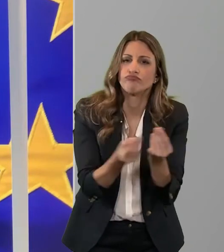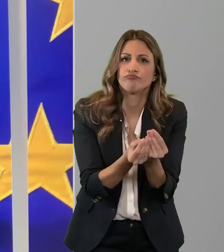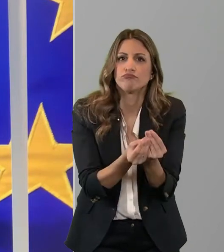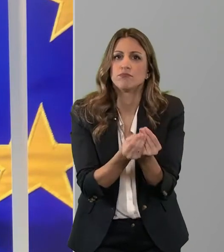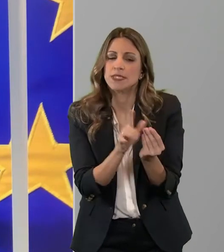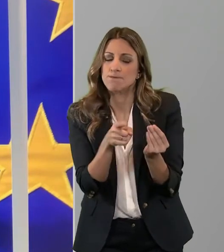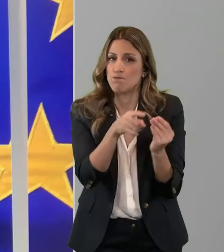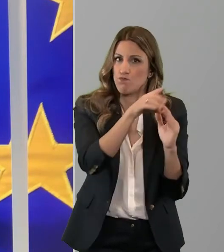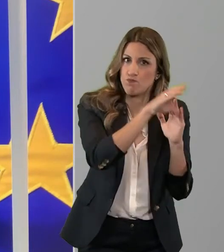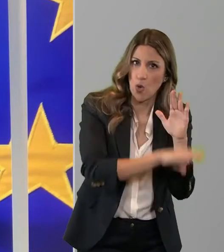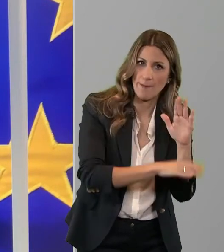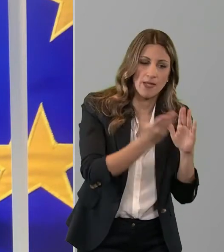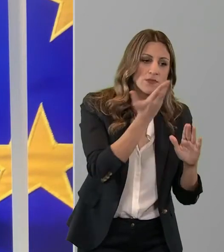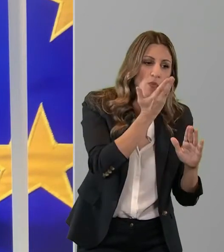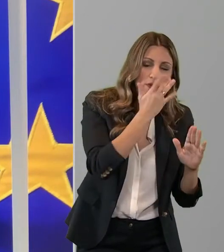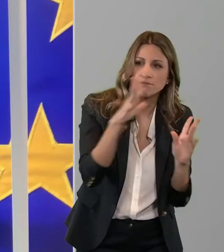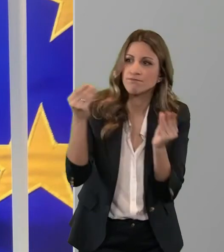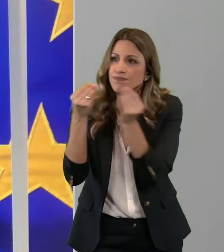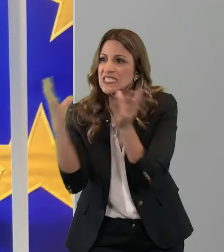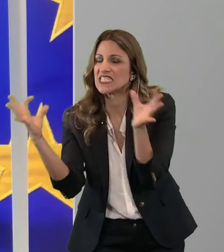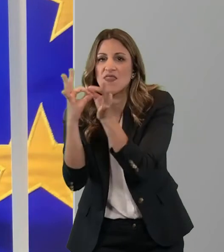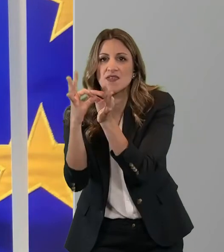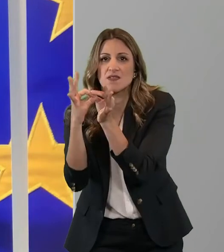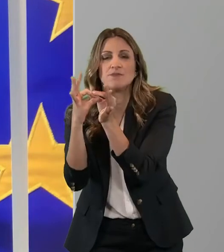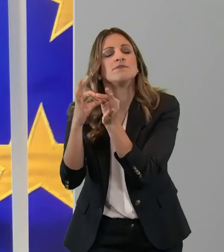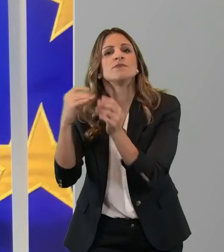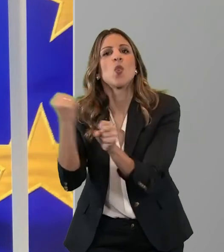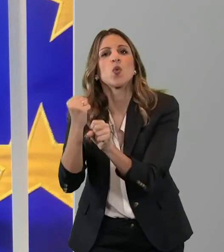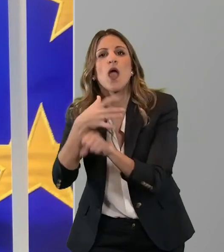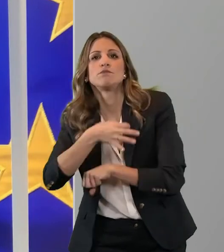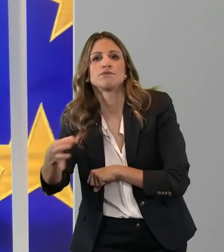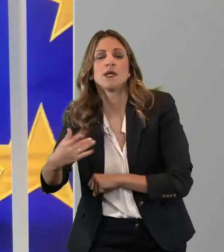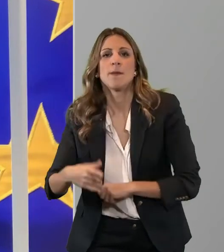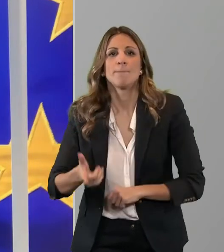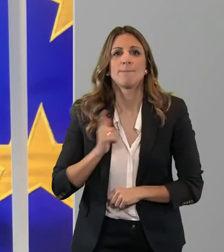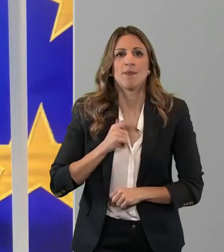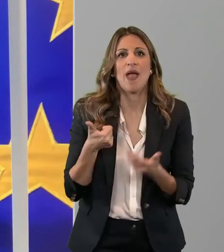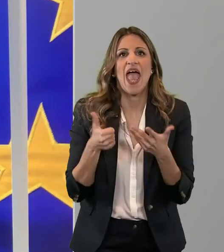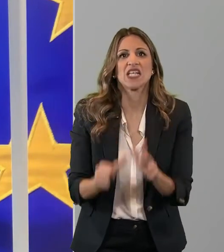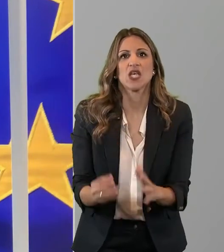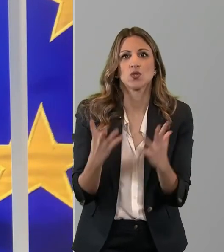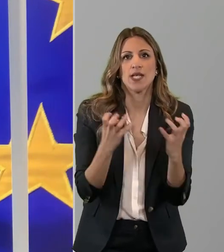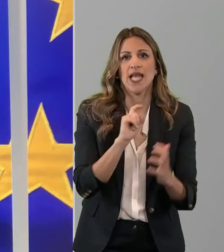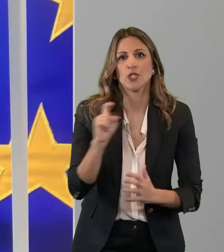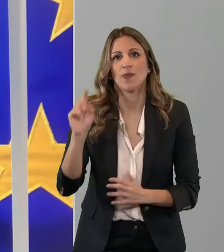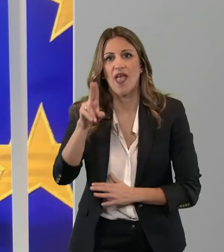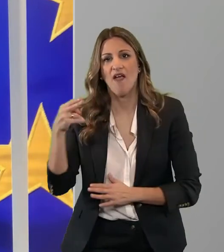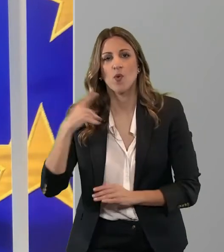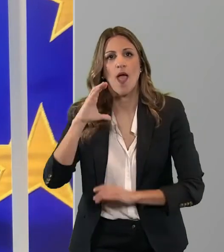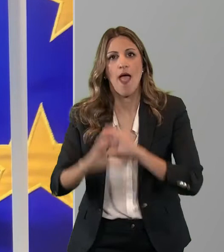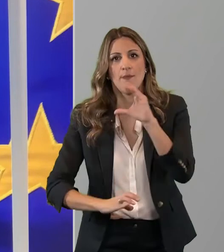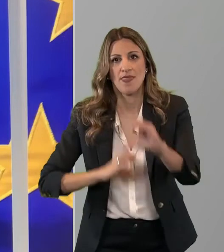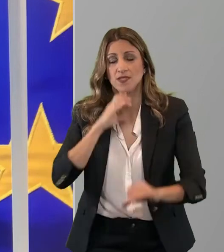αγοράς εργασίας και εκεί αναμένουμε επενδύσεις περίπου 690 εκατομμυρίων ευρώ. Πρόκειται για ένα πολύ